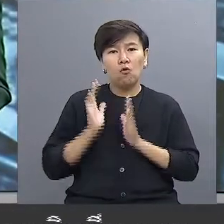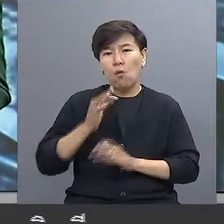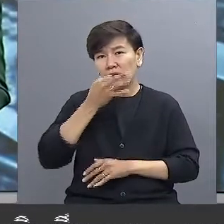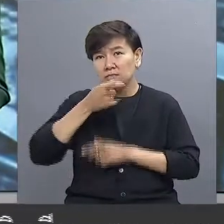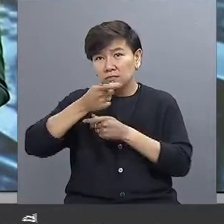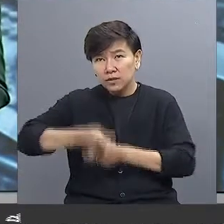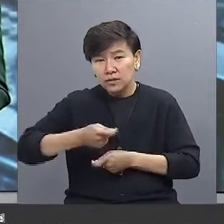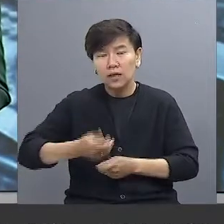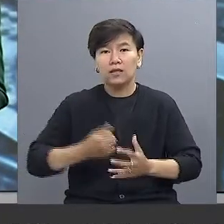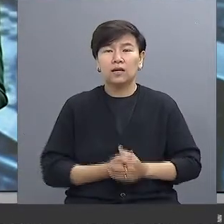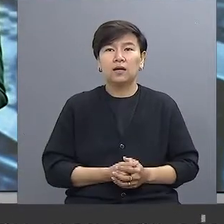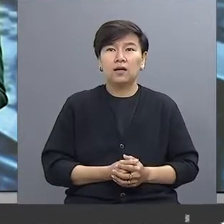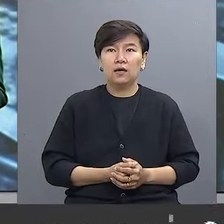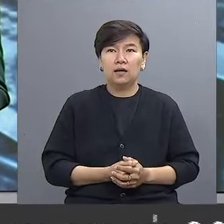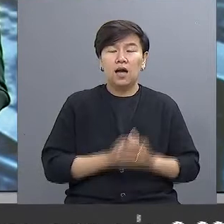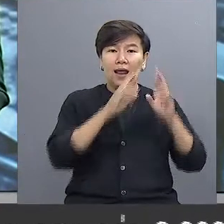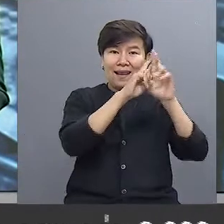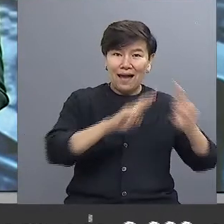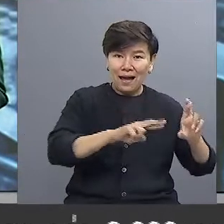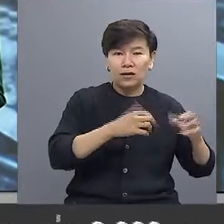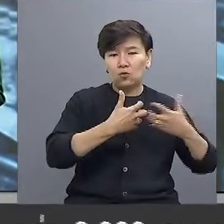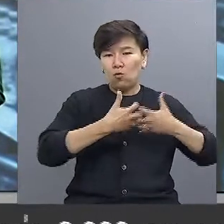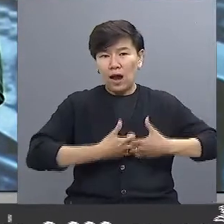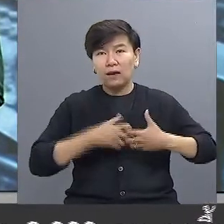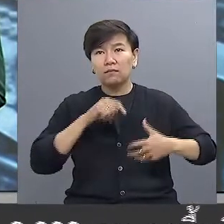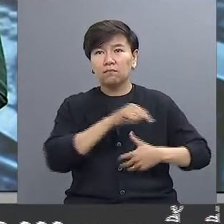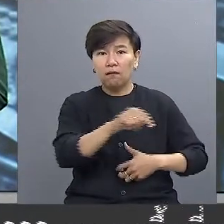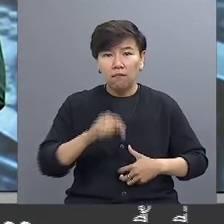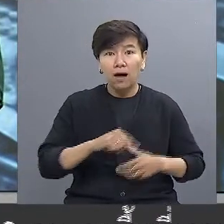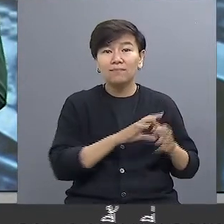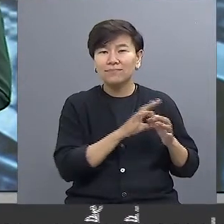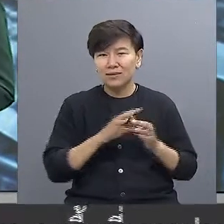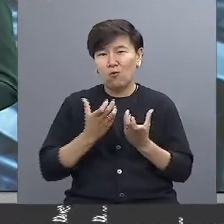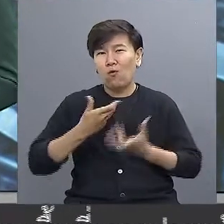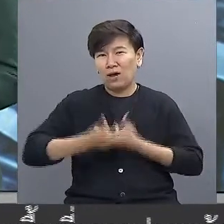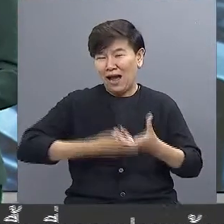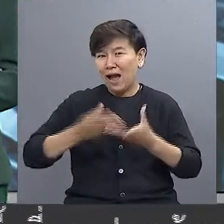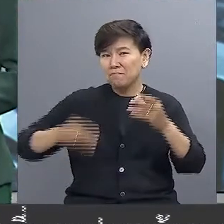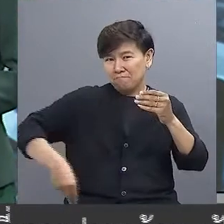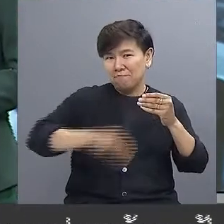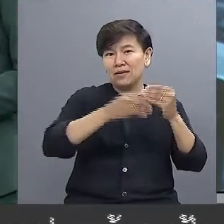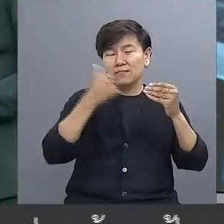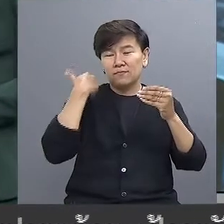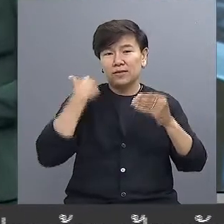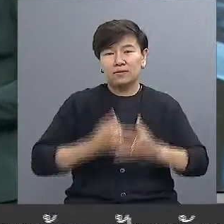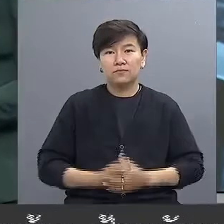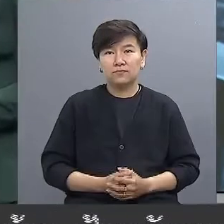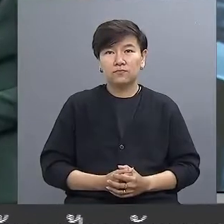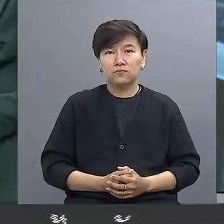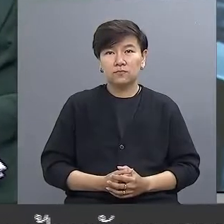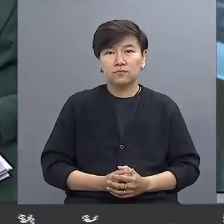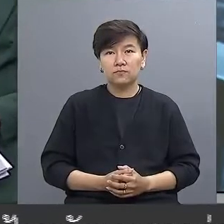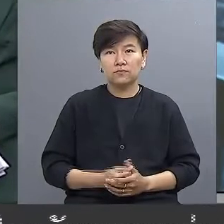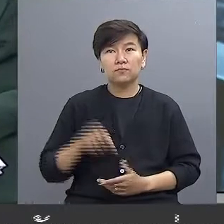รายใหญ่ที่ผลิตสินค้าโรงงานเขาก็ได้อานิสงส์การขายของมากขึ้นตามไปด้วยค่ะส่วนอีกมุมมองนึงทางด้านมิติ